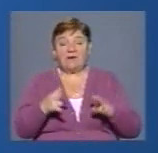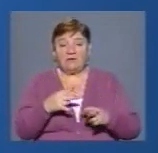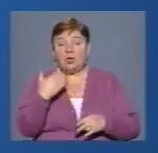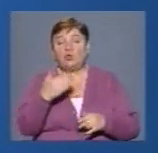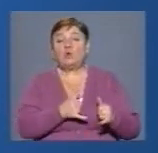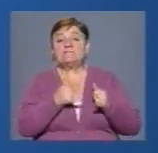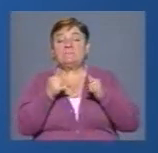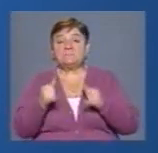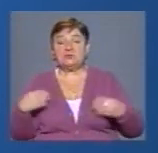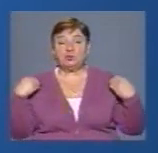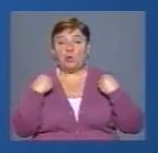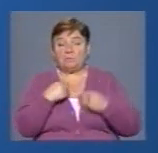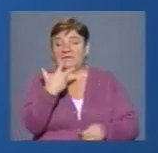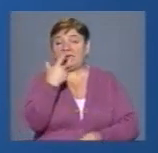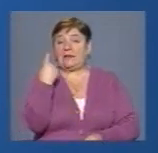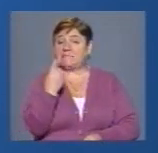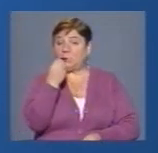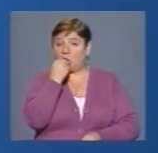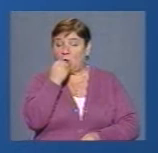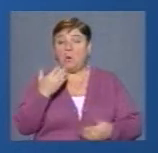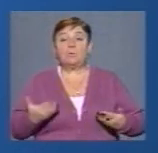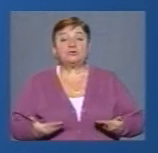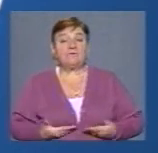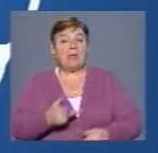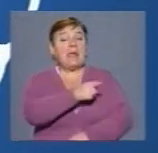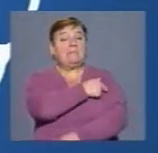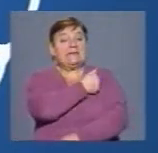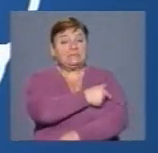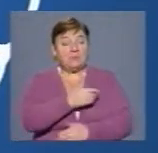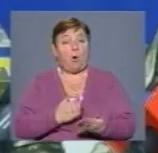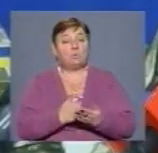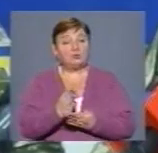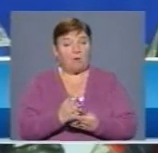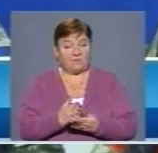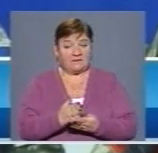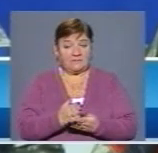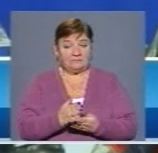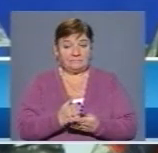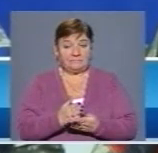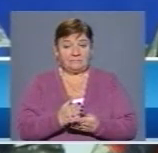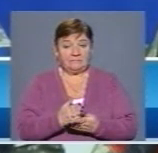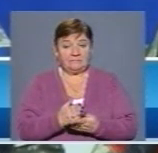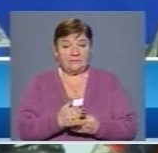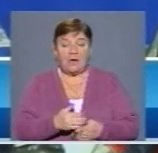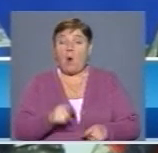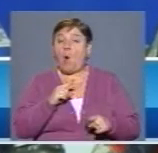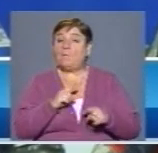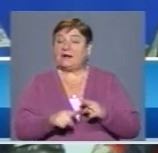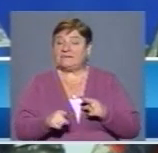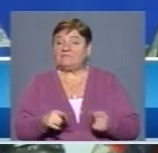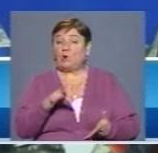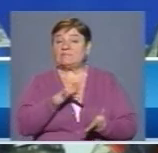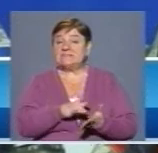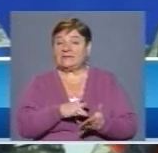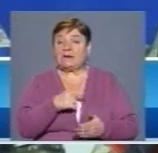одягом, триразовим харчуванням, проживанням та медичним обслуговуванням. Шановні резервісти оперативного резерву